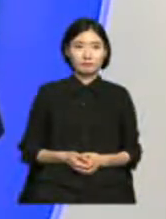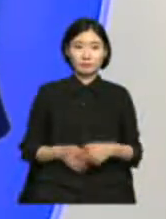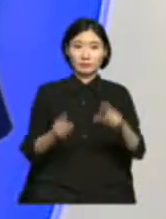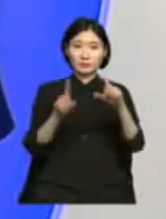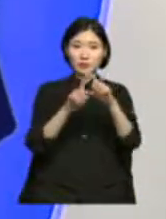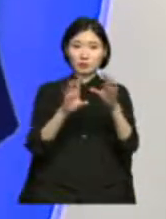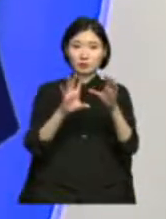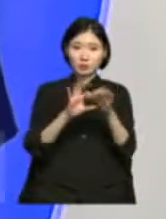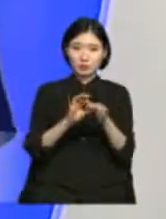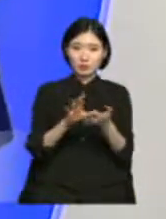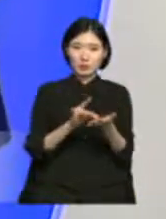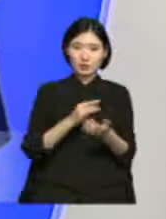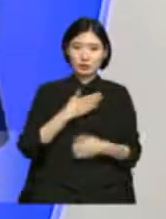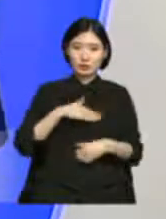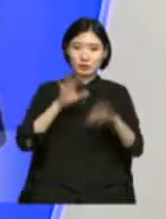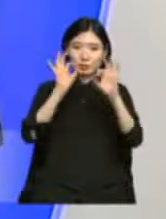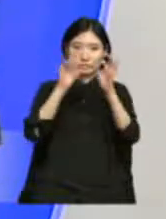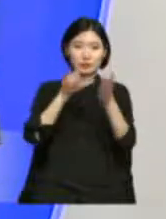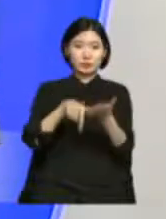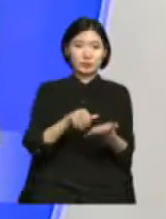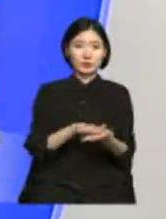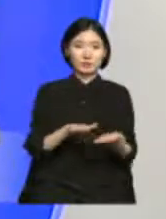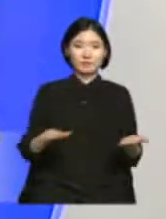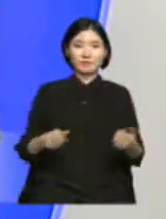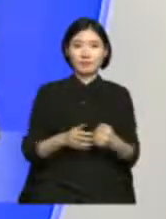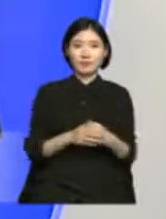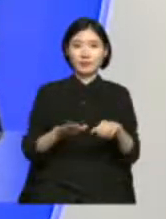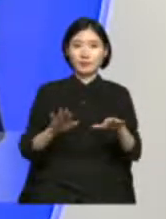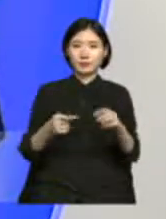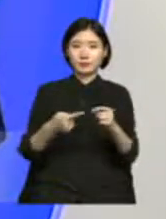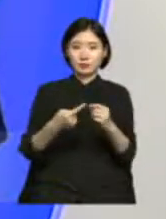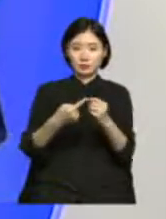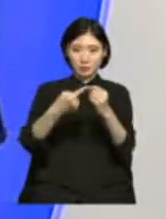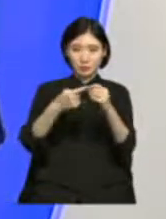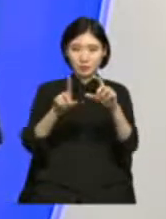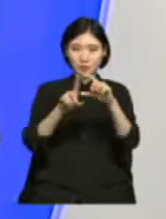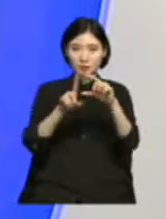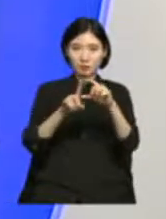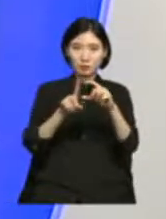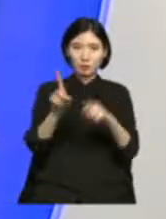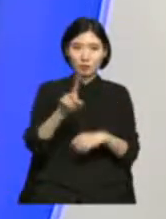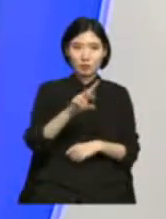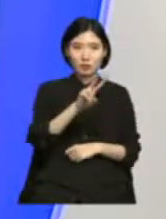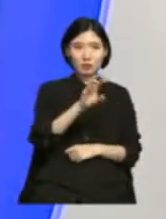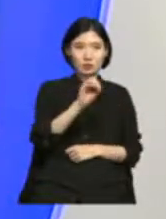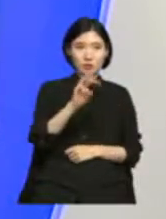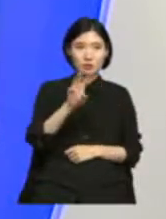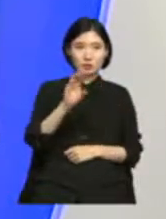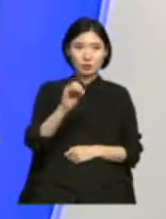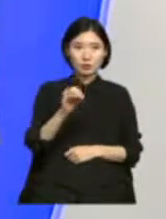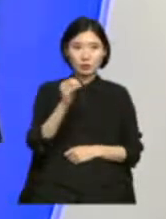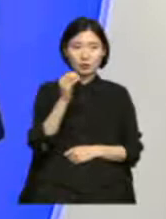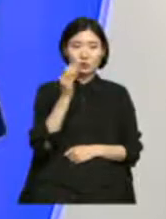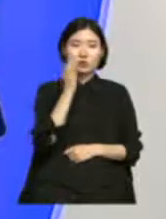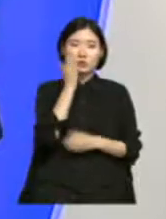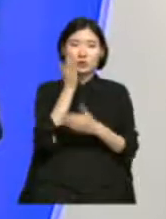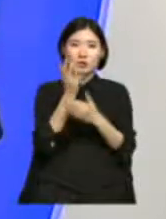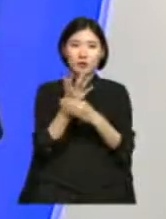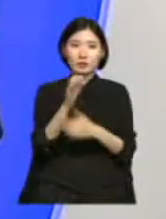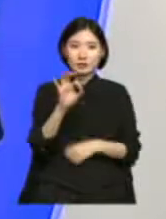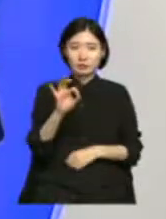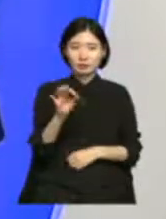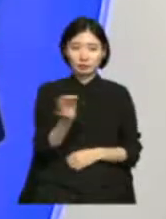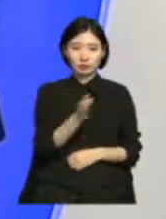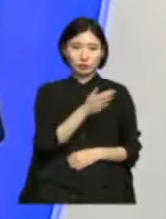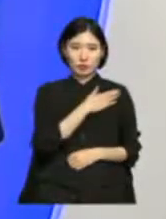키워드로 이슈를 알아보는 클릭 키워드 시간입니다. 오늘의 첫 번째 키워드는 2030 현금 부자입니다.